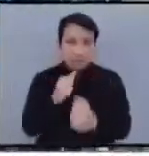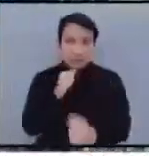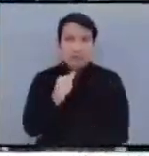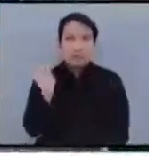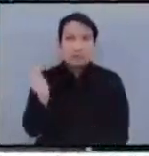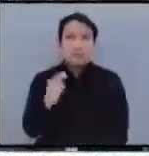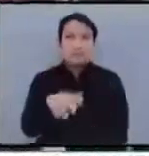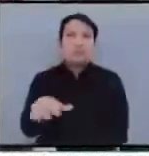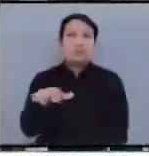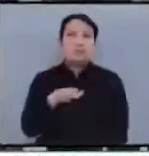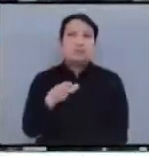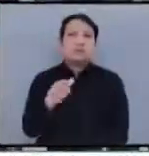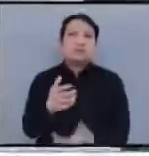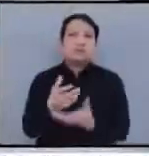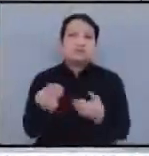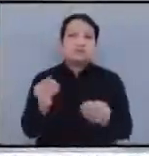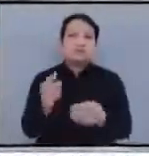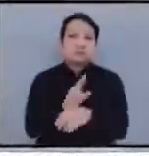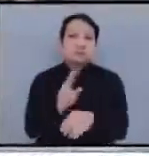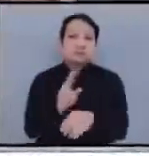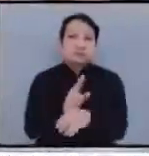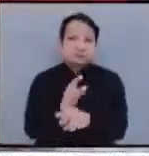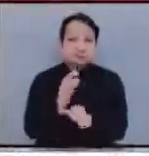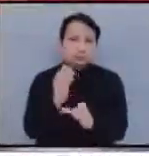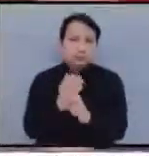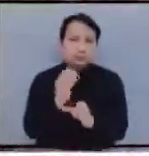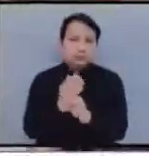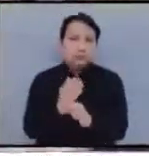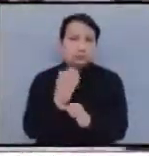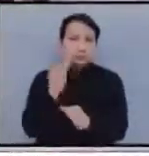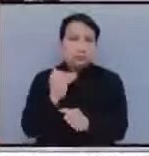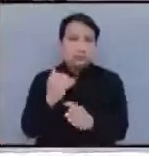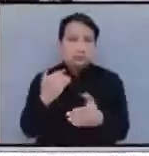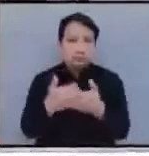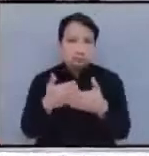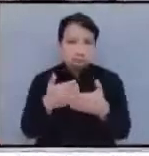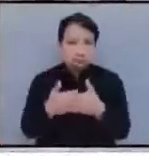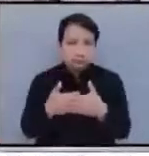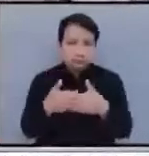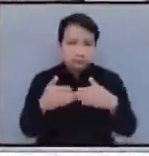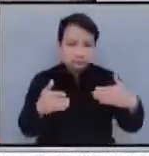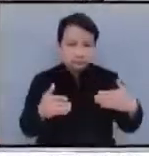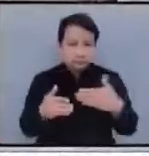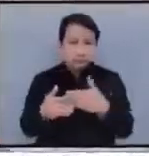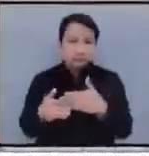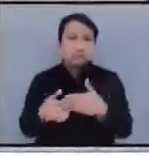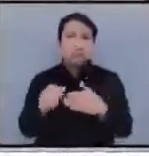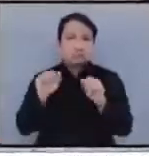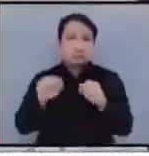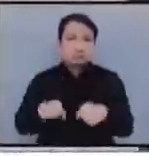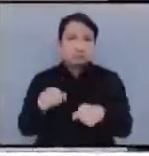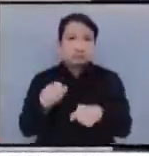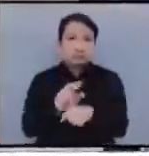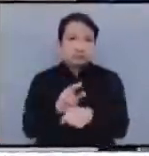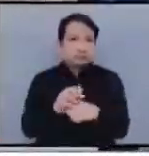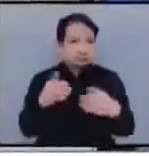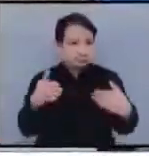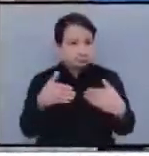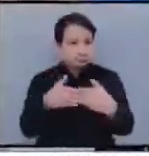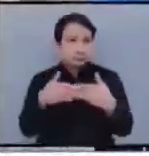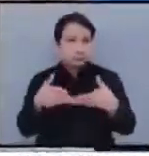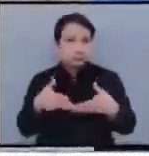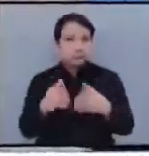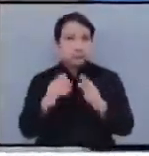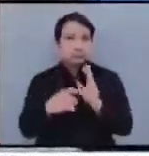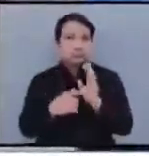na tuluyang huwag gumamit ng mga sasakyan, pero kung malapit lang naman ang distansya ay maaaring ito ang gamitin. Hinikayat din ni Abla ng